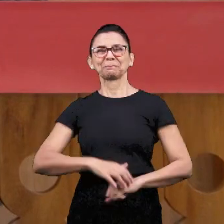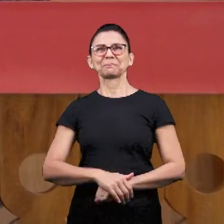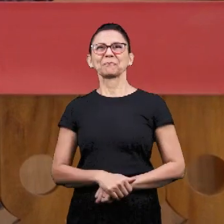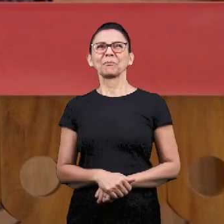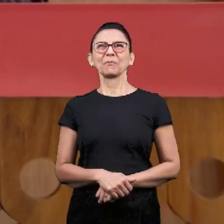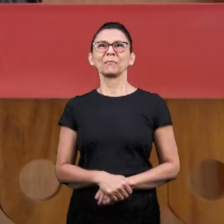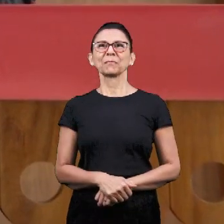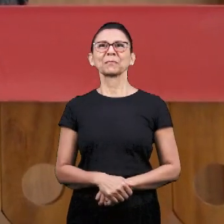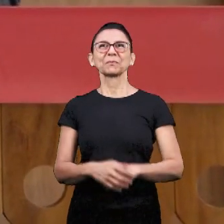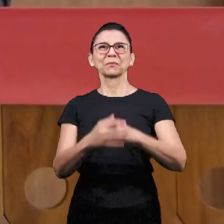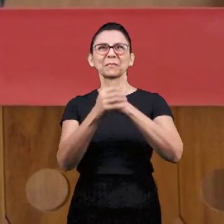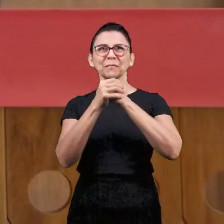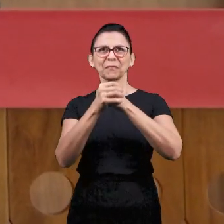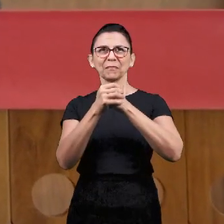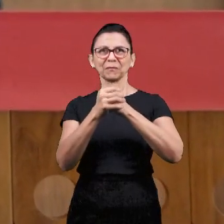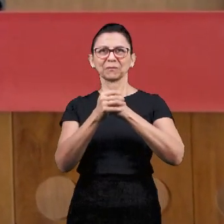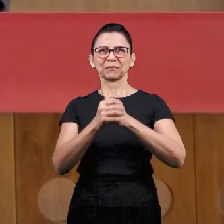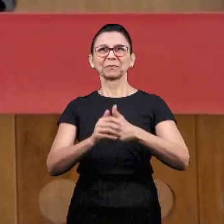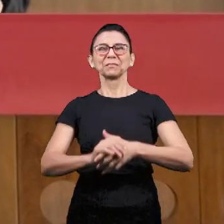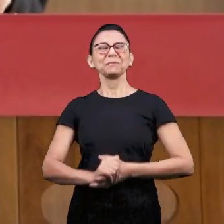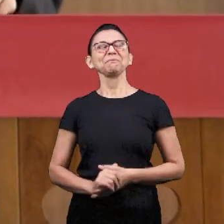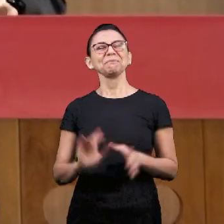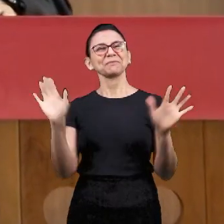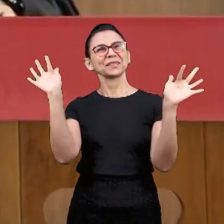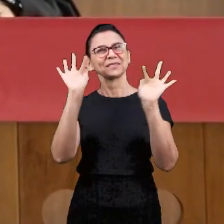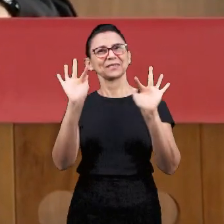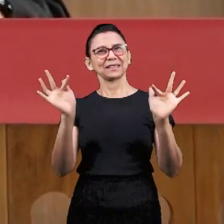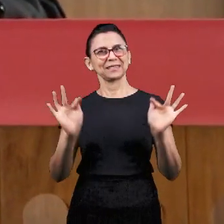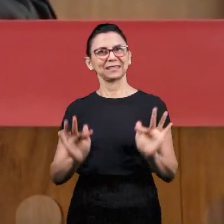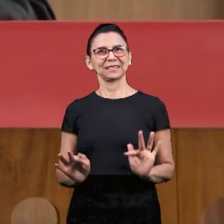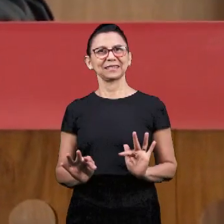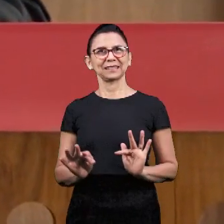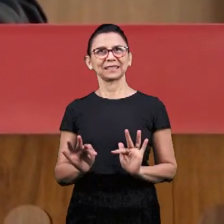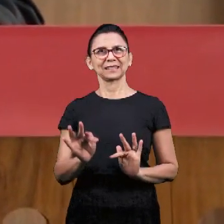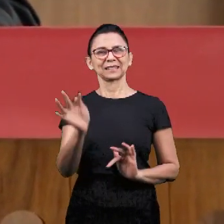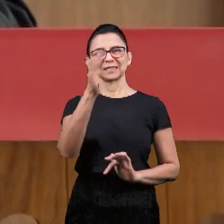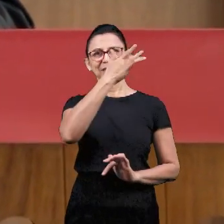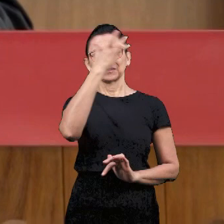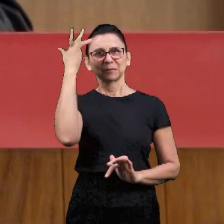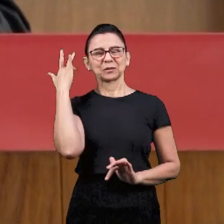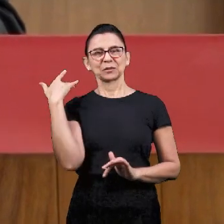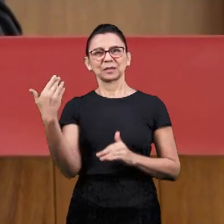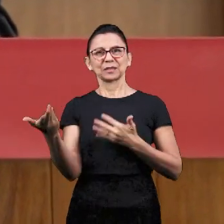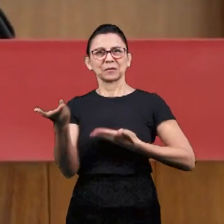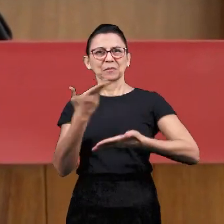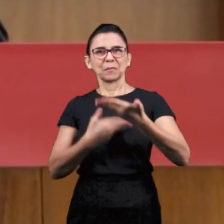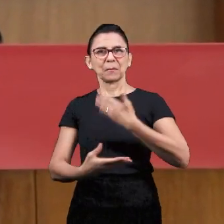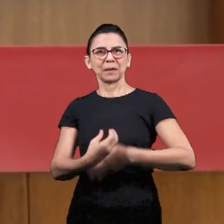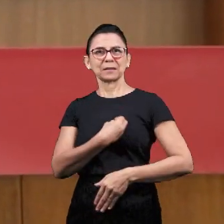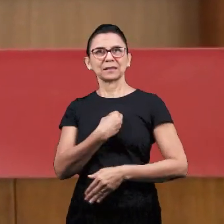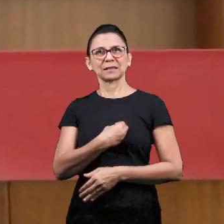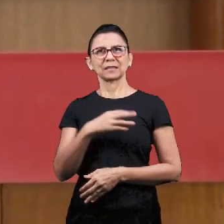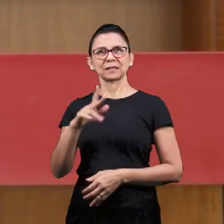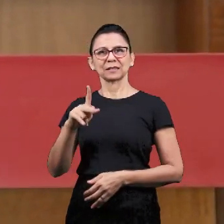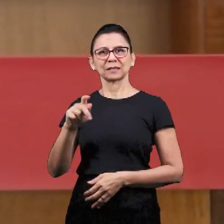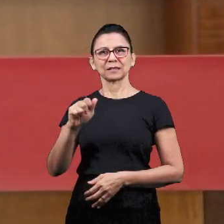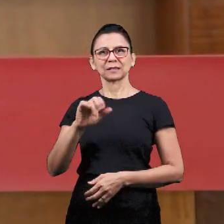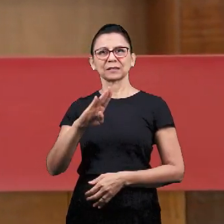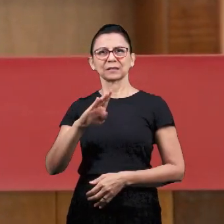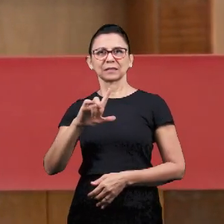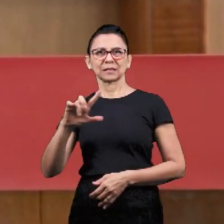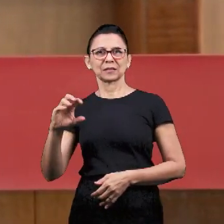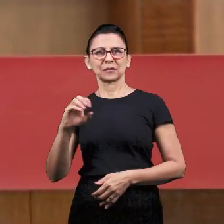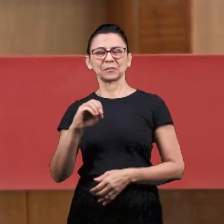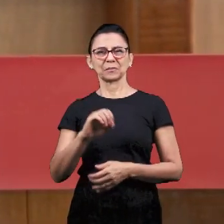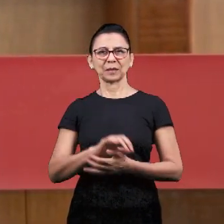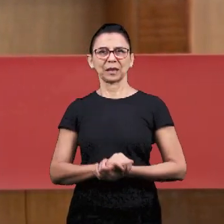Amen, mes frères. Nous sommes très joyeux avec la participation de Antonov. C'est un de nos frères de Biélorussie, de la ville